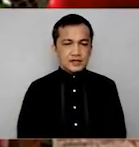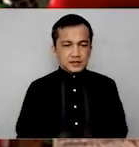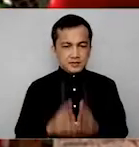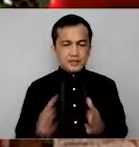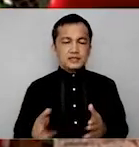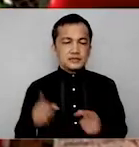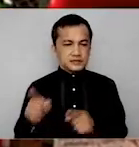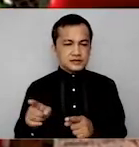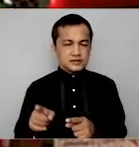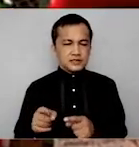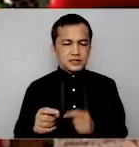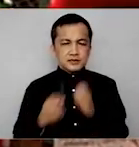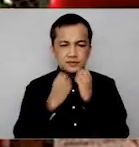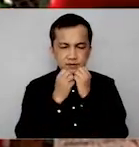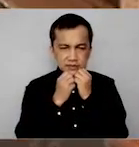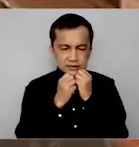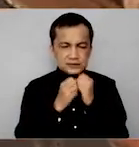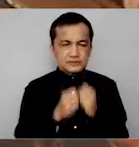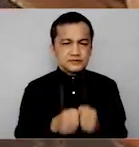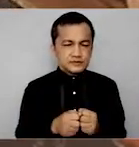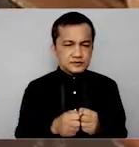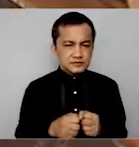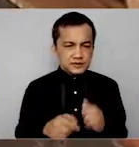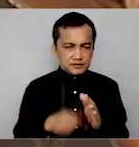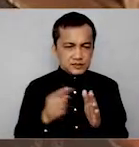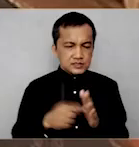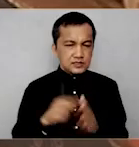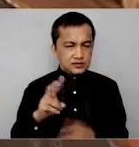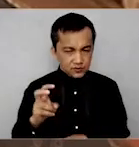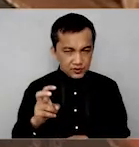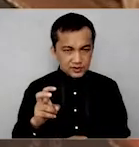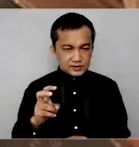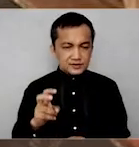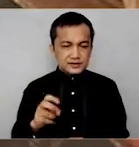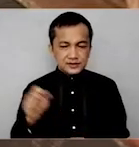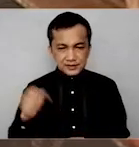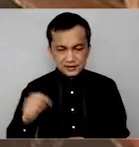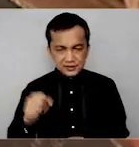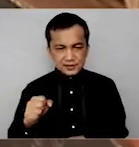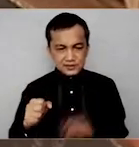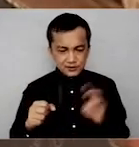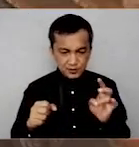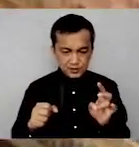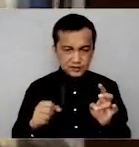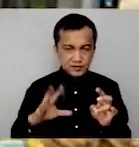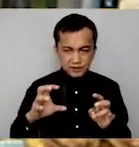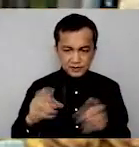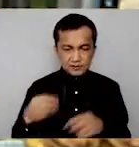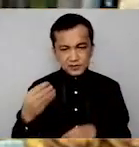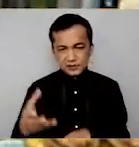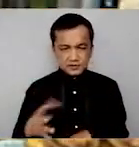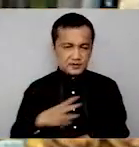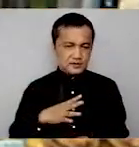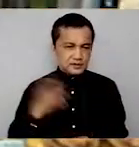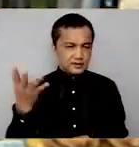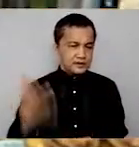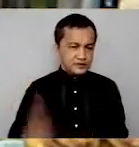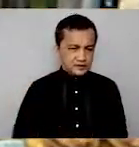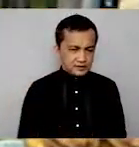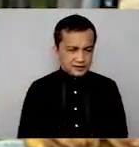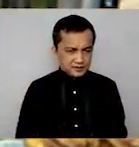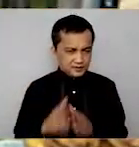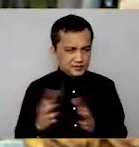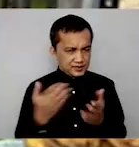ang mamemenos. Minsan 200. Ang tawa? Oo, 700 o 500 na lang ibibigay mo, di 200. Malaking bagay,